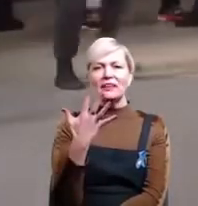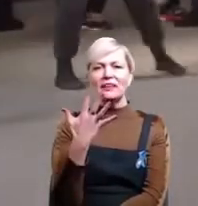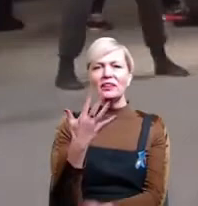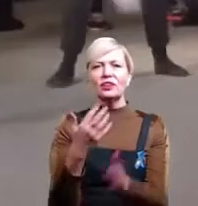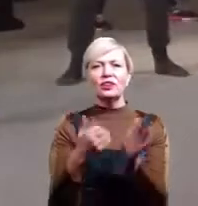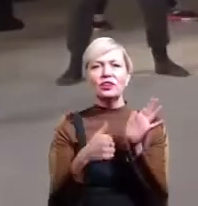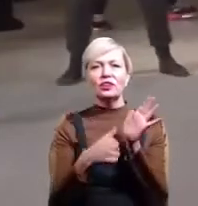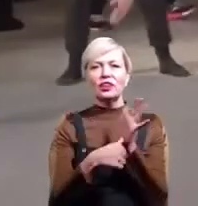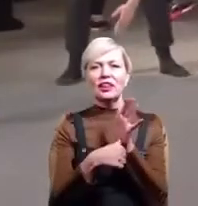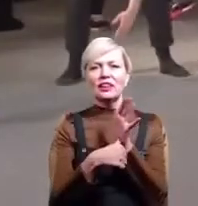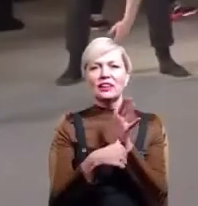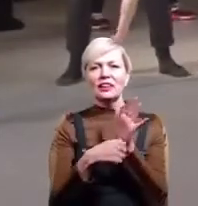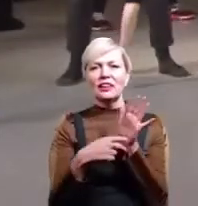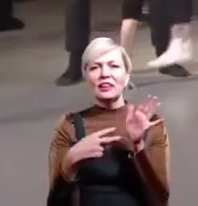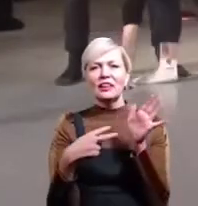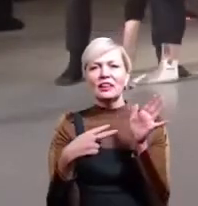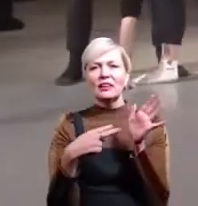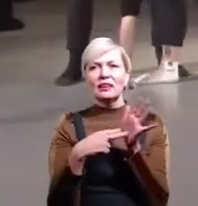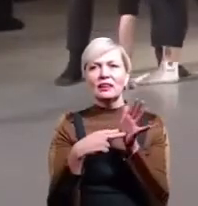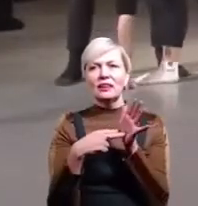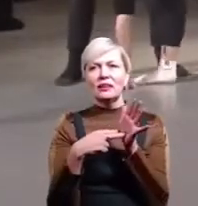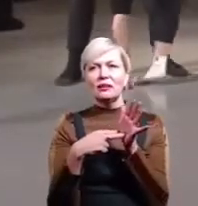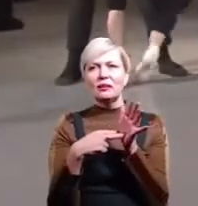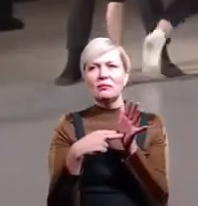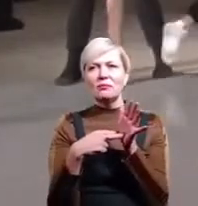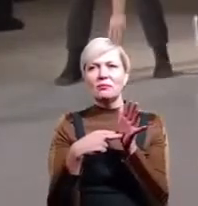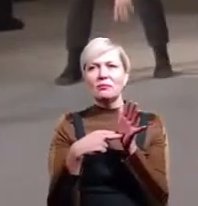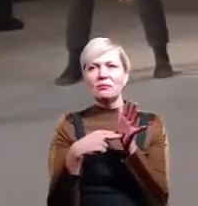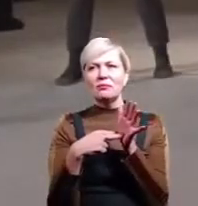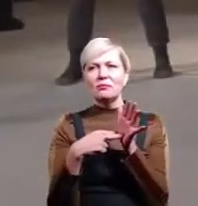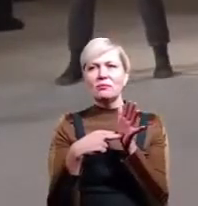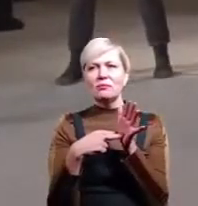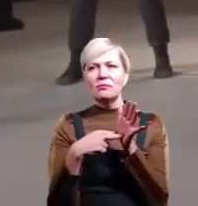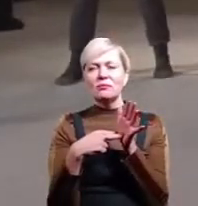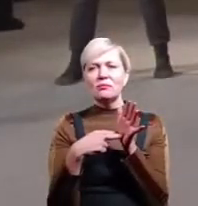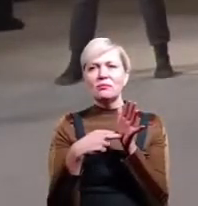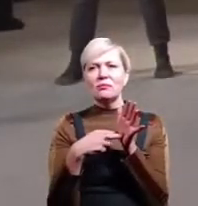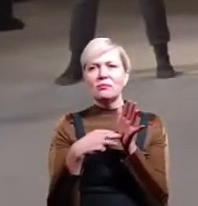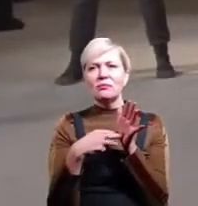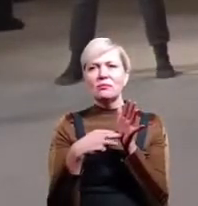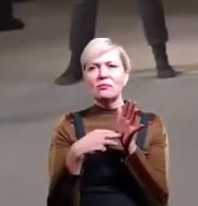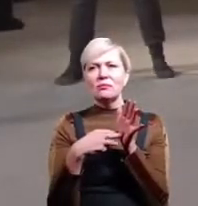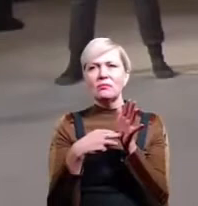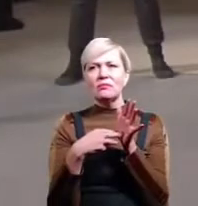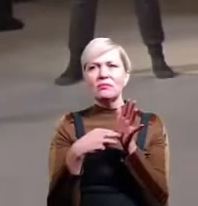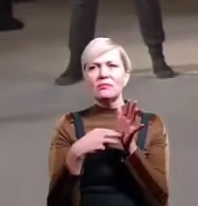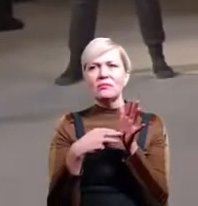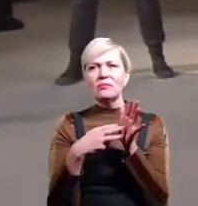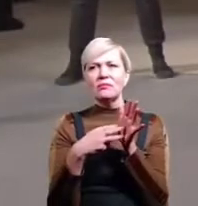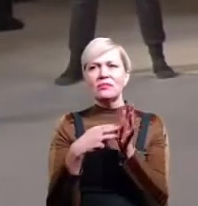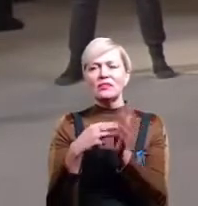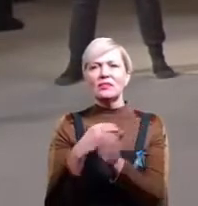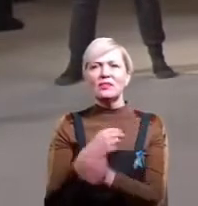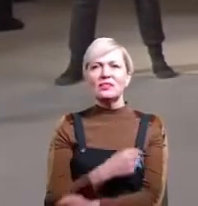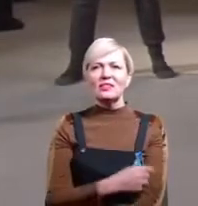пять, шесть. Господи, господи, господи, какая полифония, мне нравится.